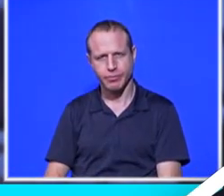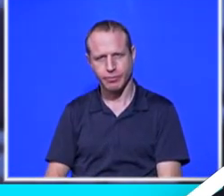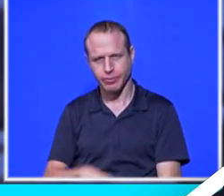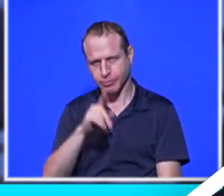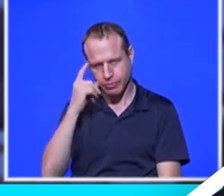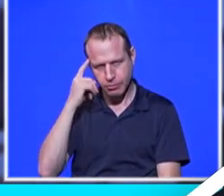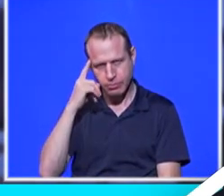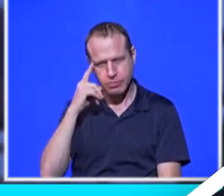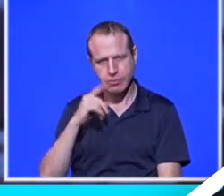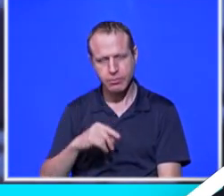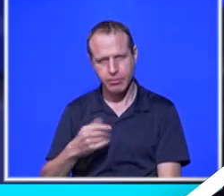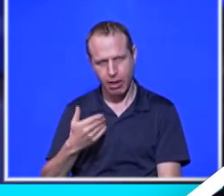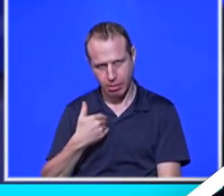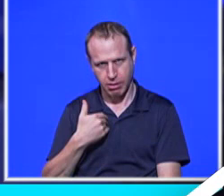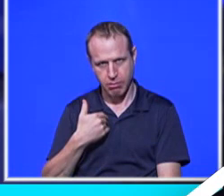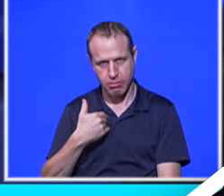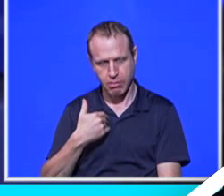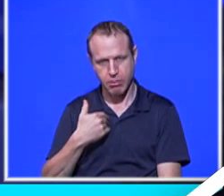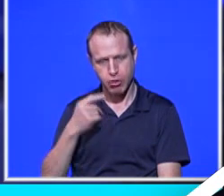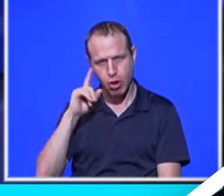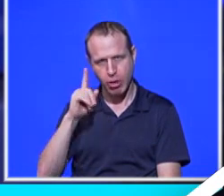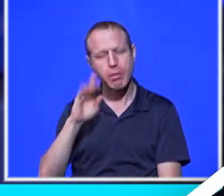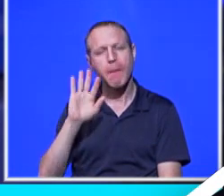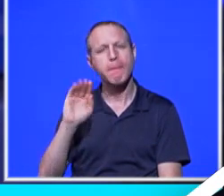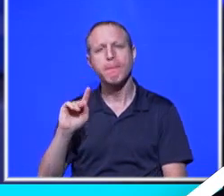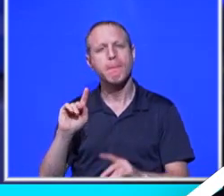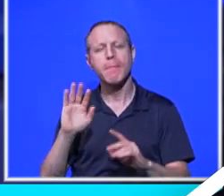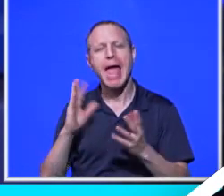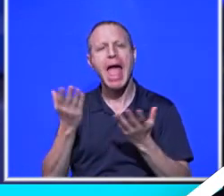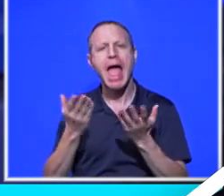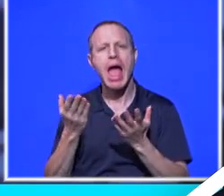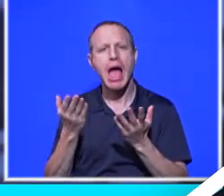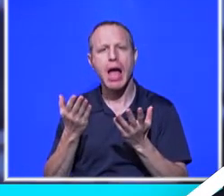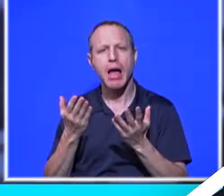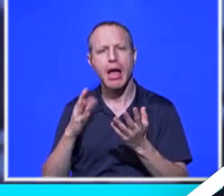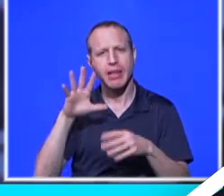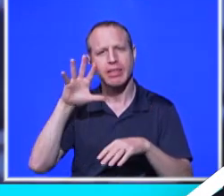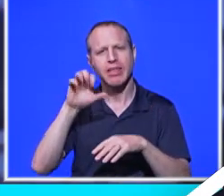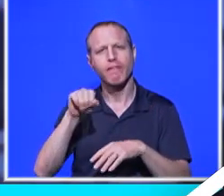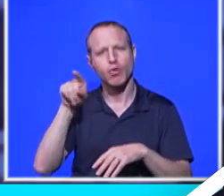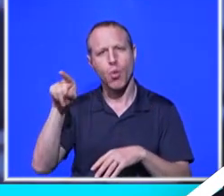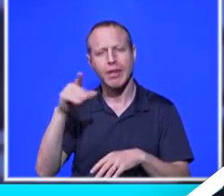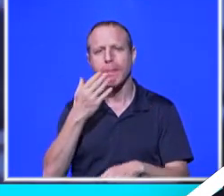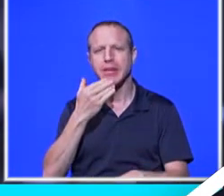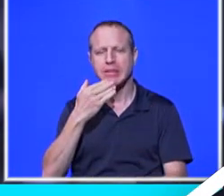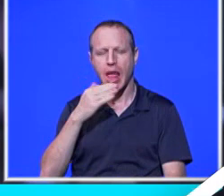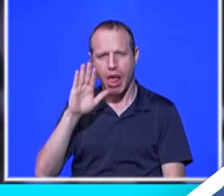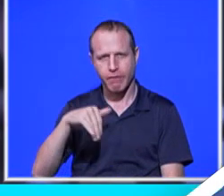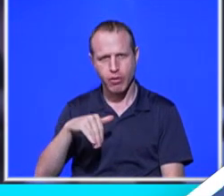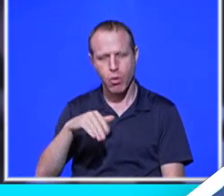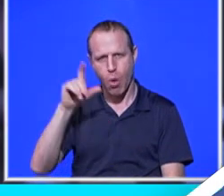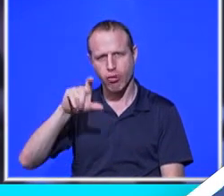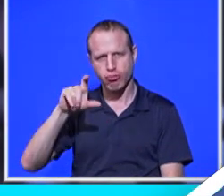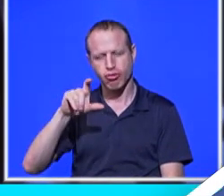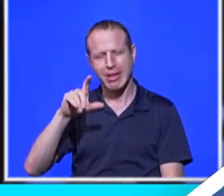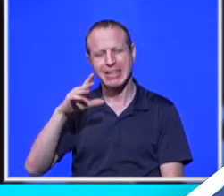ואתה יודע, אני, תראה, אני יודעת גם מה קוראים, איך תפסו אתכם בישראל אפילו, את אנשי